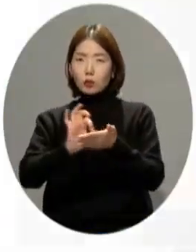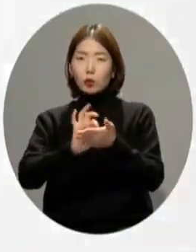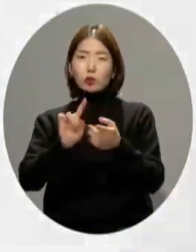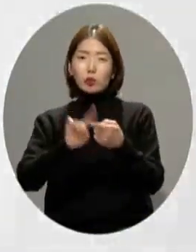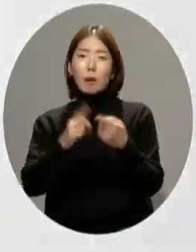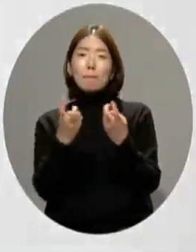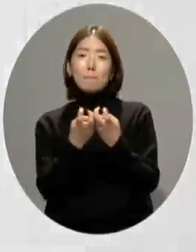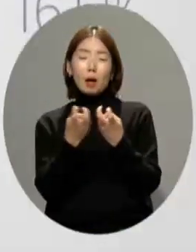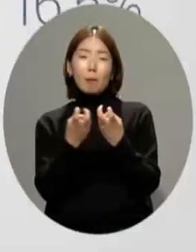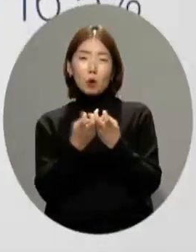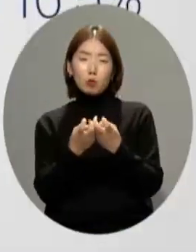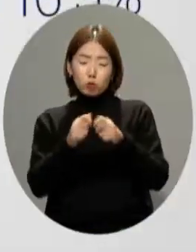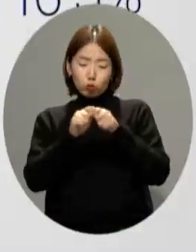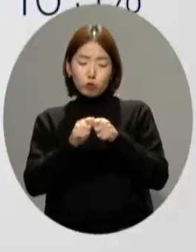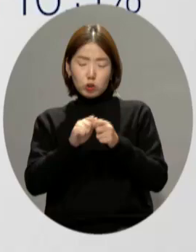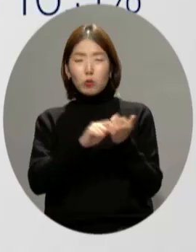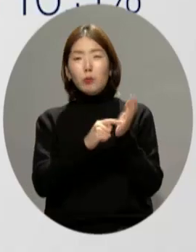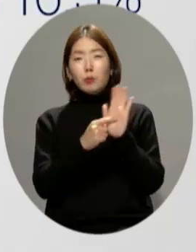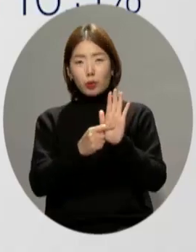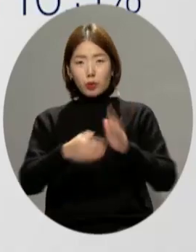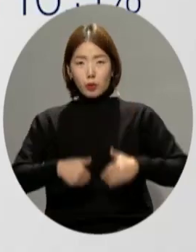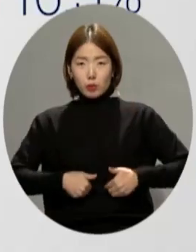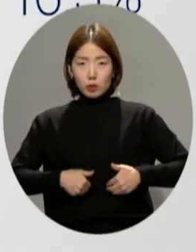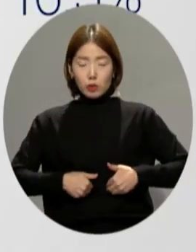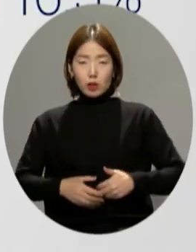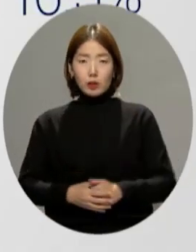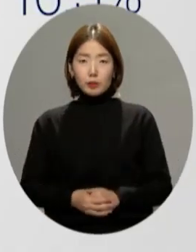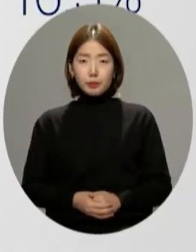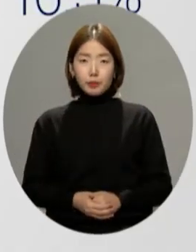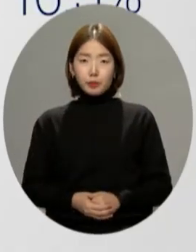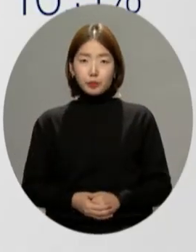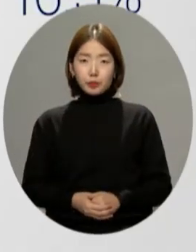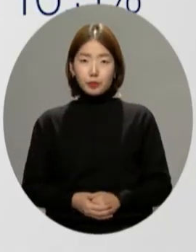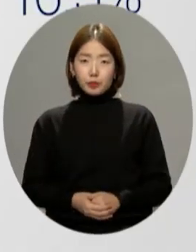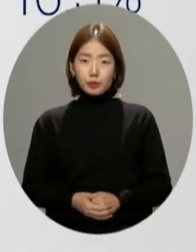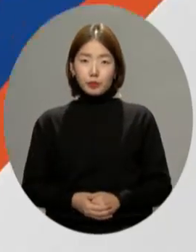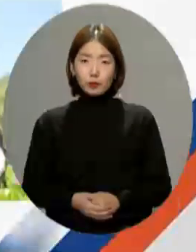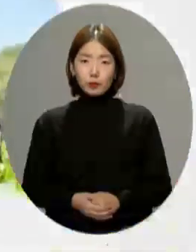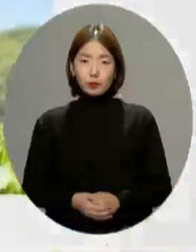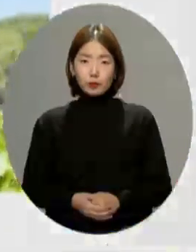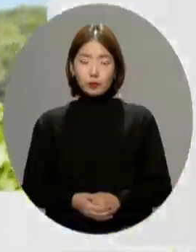활용 방안을 서둘러 구체화해야 한다는 지적도 제기됩니다. MBC 뉴스 조수영입니다.